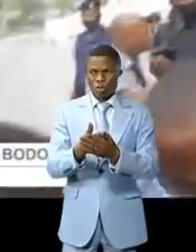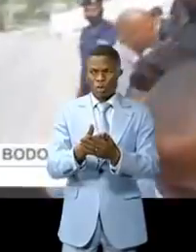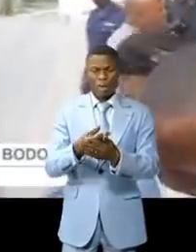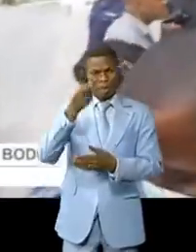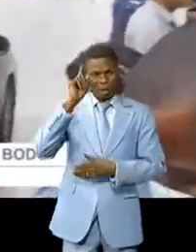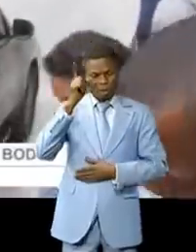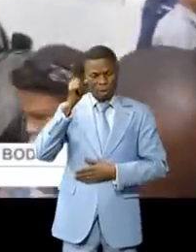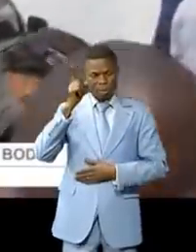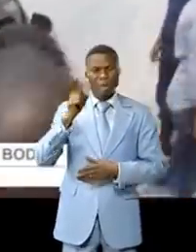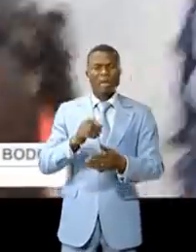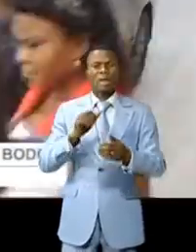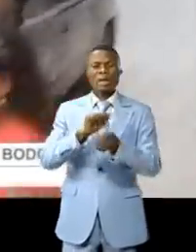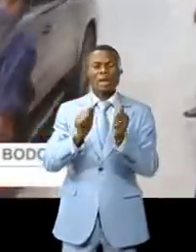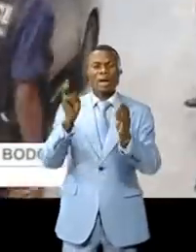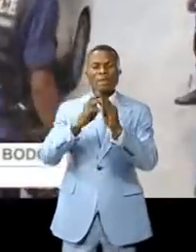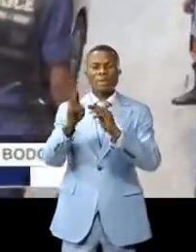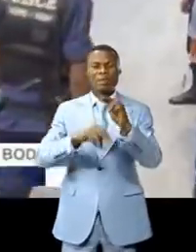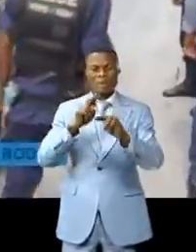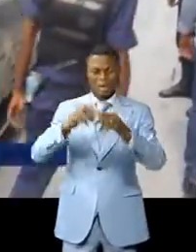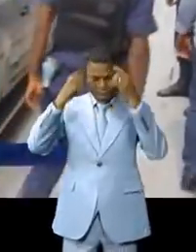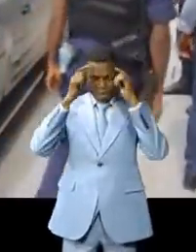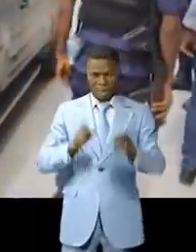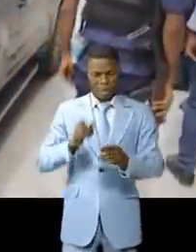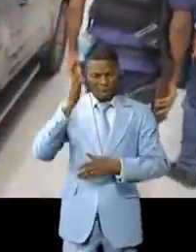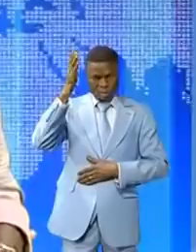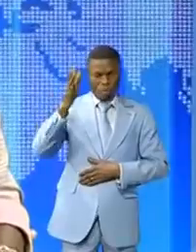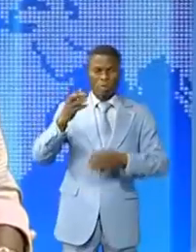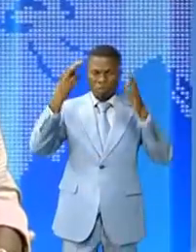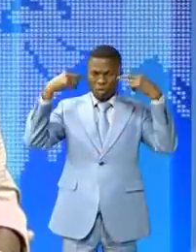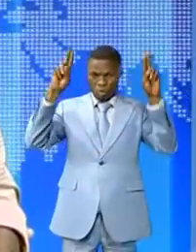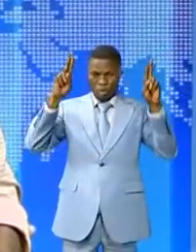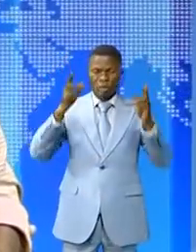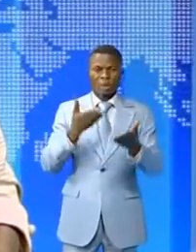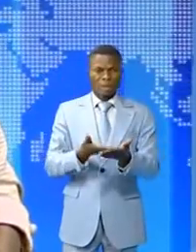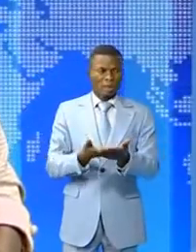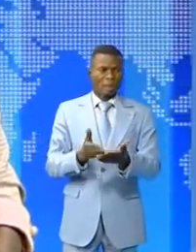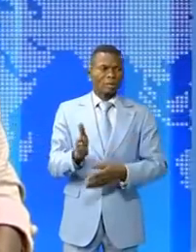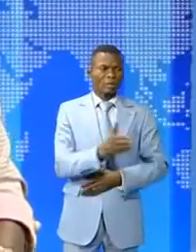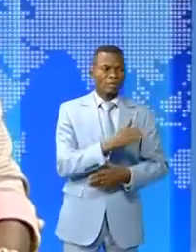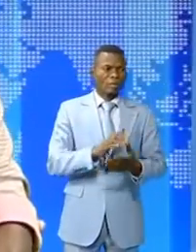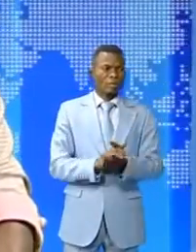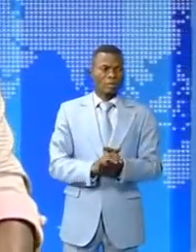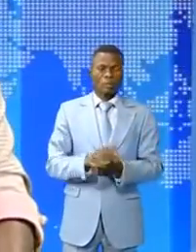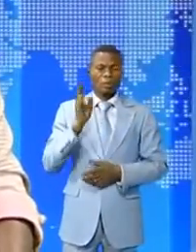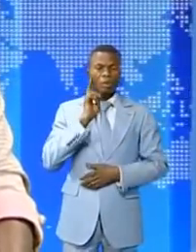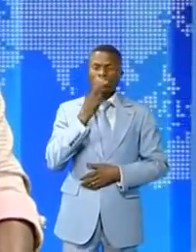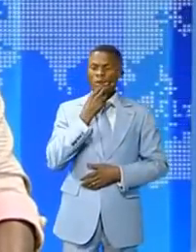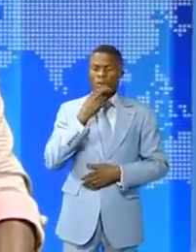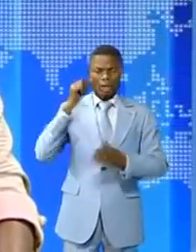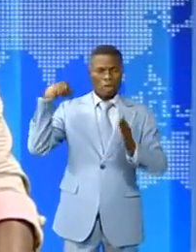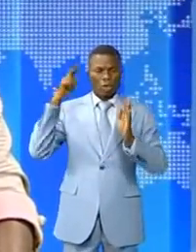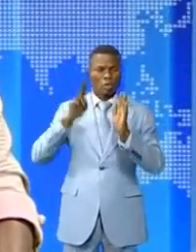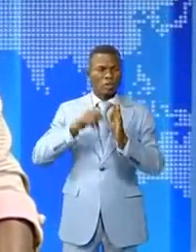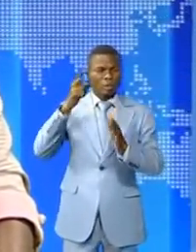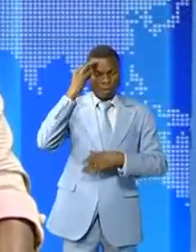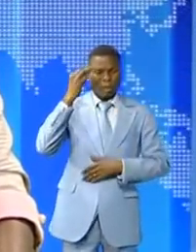est réservée à l'Assemblée nationale quant à sa teneur. Et à l'hôtel du gouvernement, le Premier ministre Jean-Michel